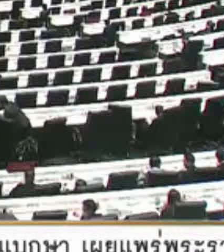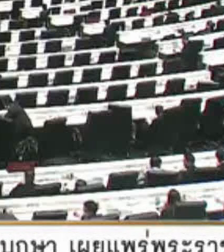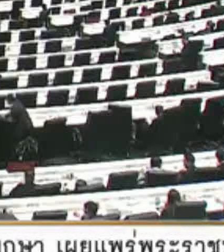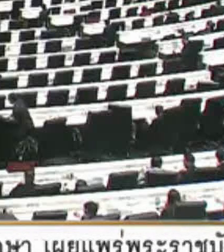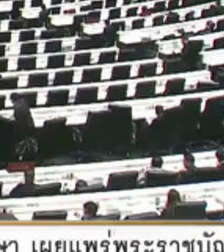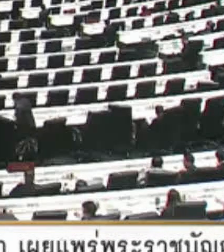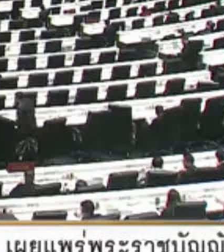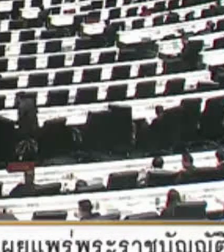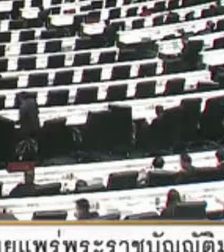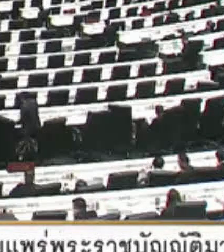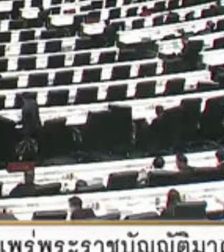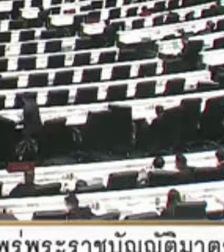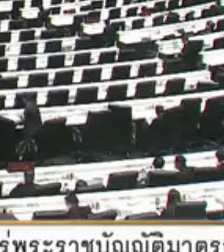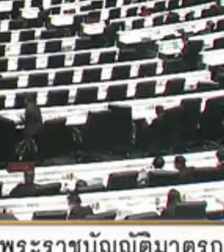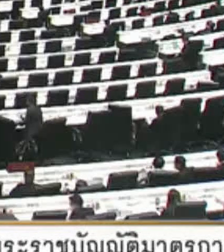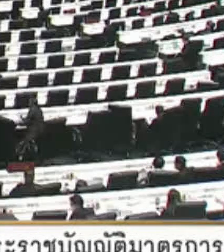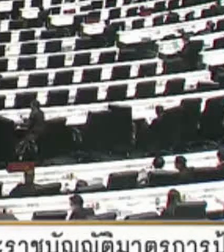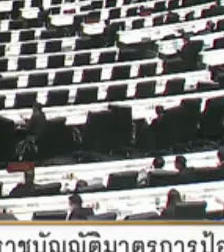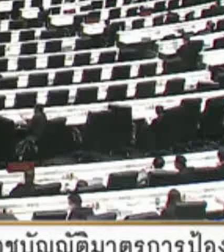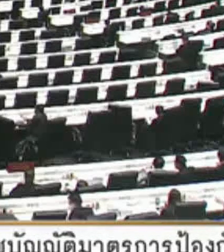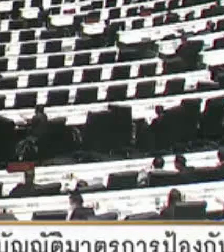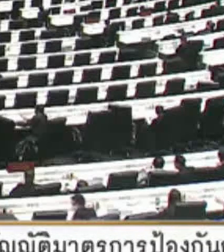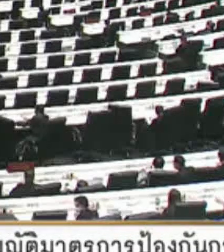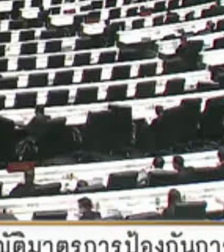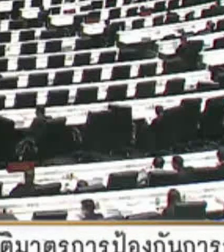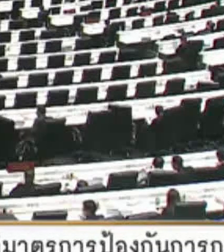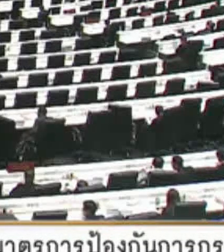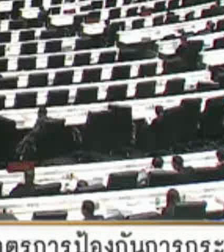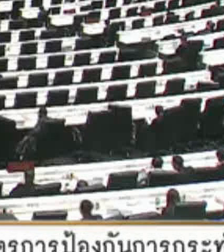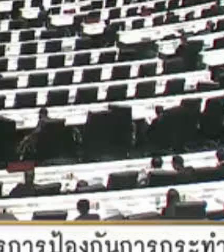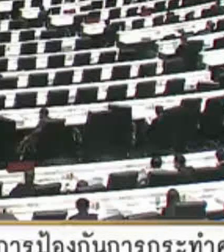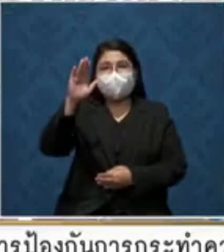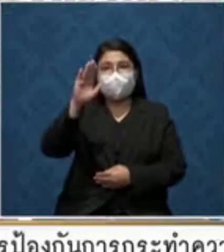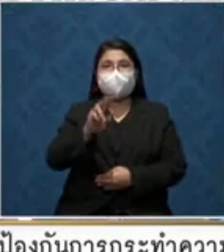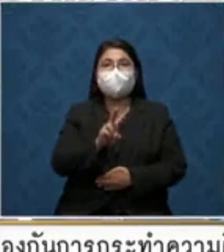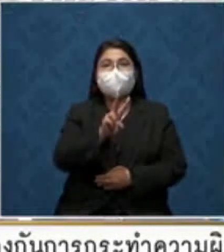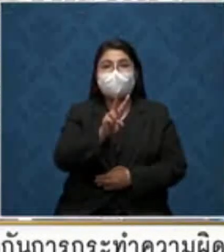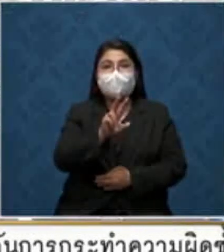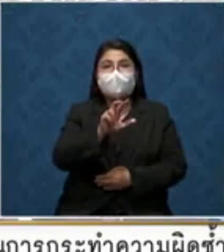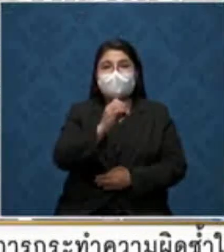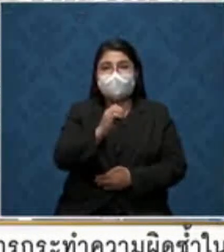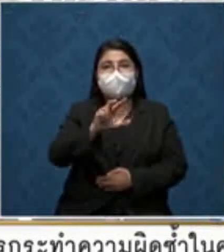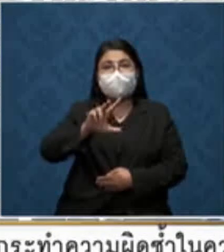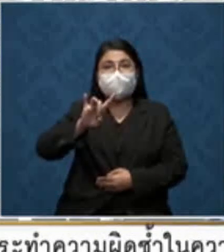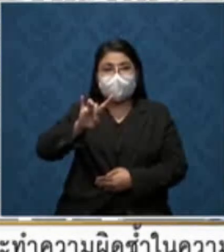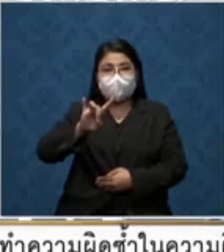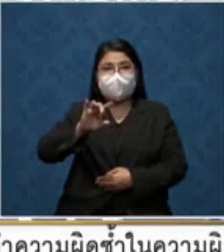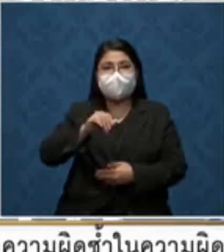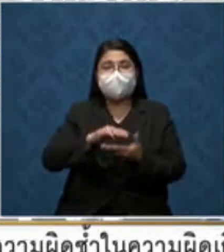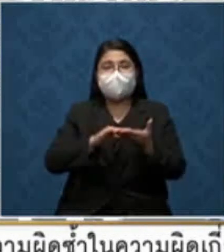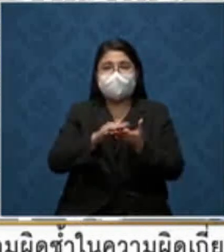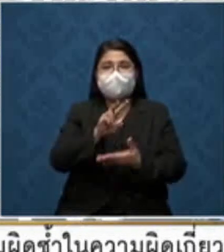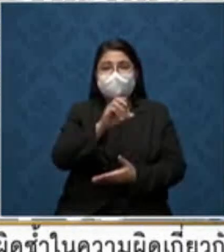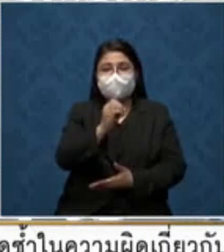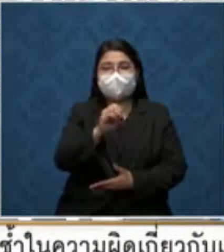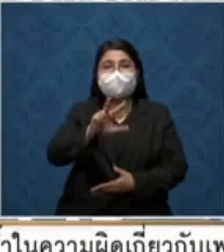สู่การแ้ไได้ง่ายแล้วก็เป็นสำหบแก้ปัญหา